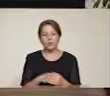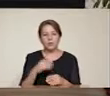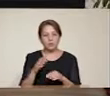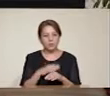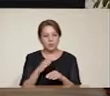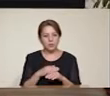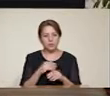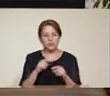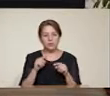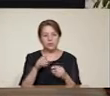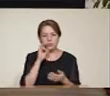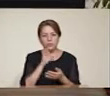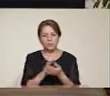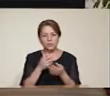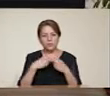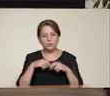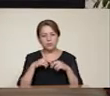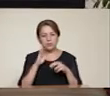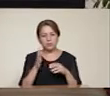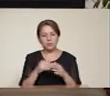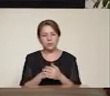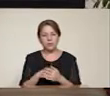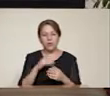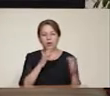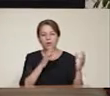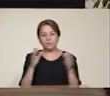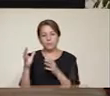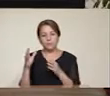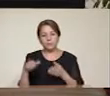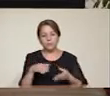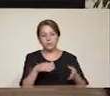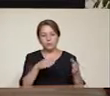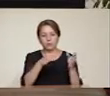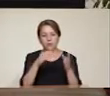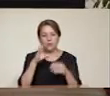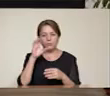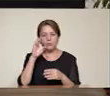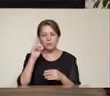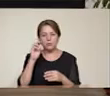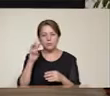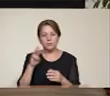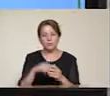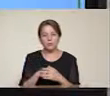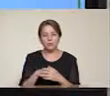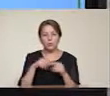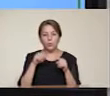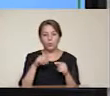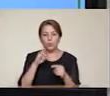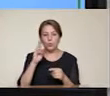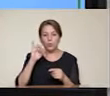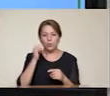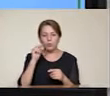Barakalla. Ana endi javoblarni tekshirib ko'ramiz. Demak, avtobusning bosib o'tgan yo'li 500 kilometr. Uning ko'chishi